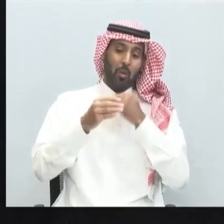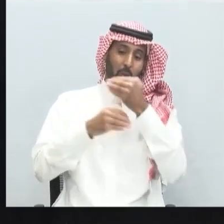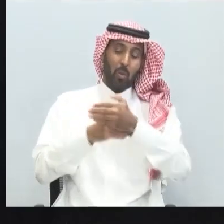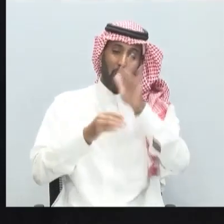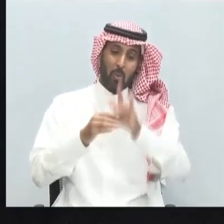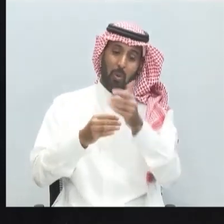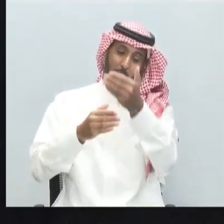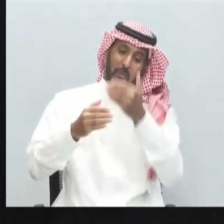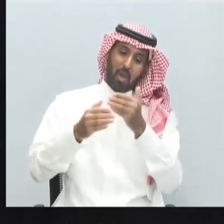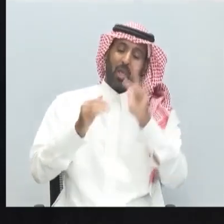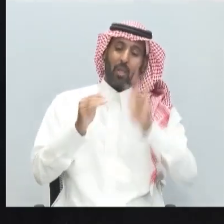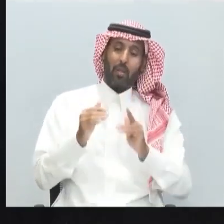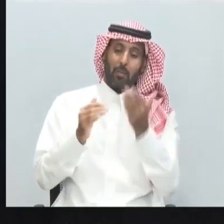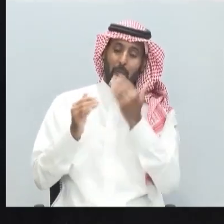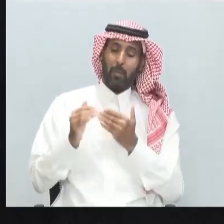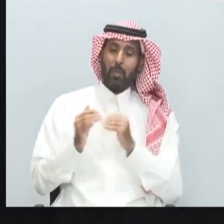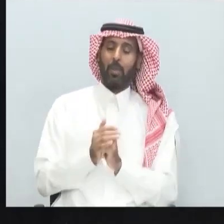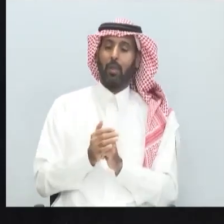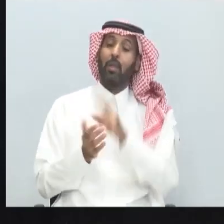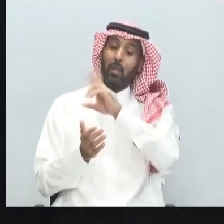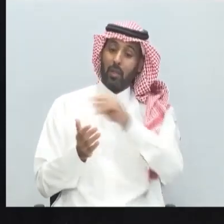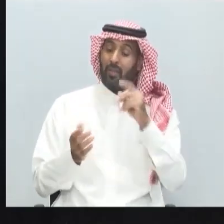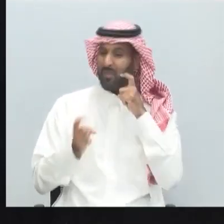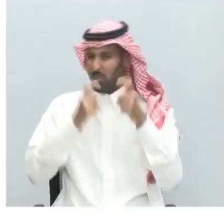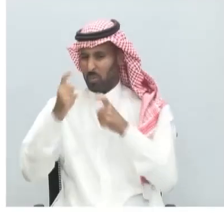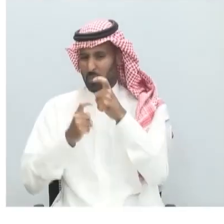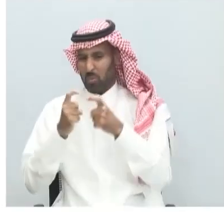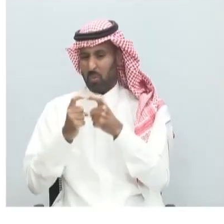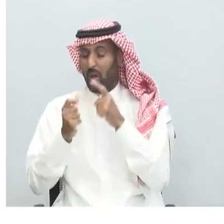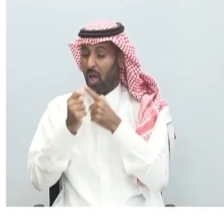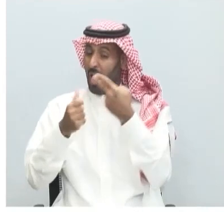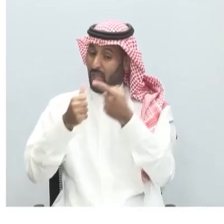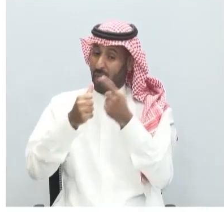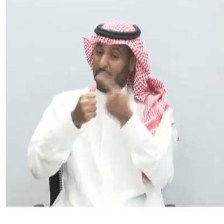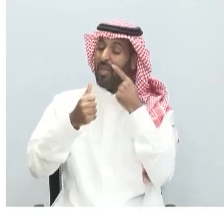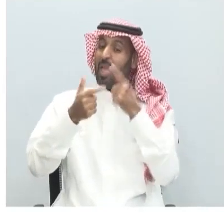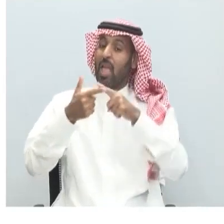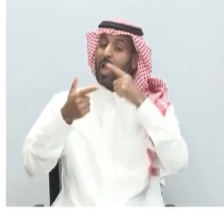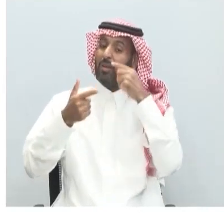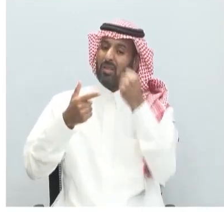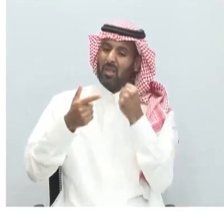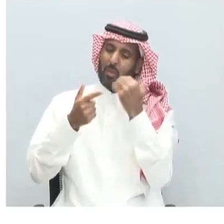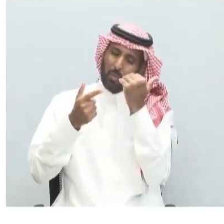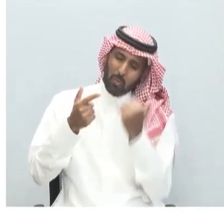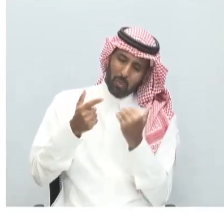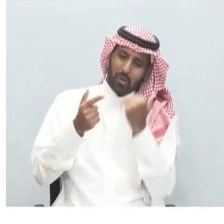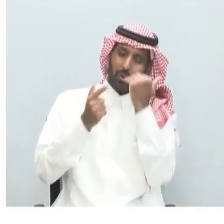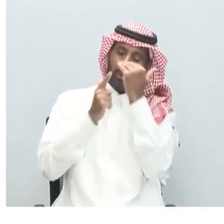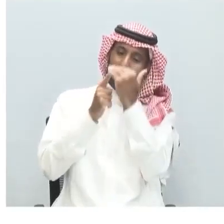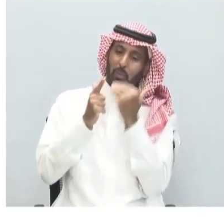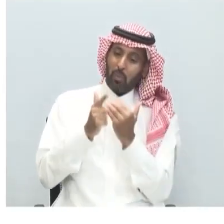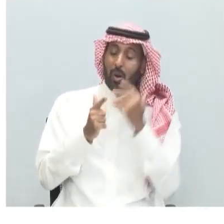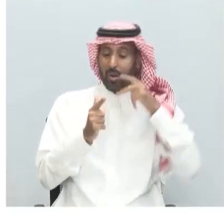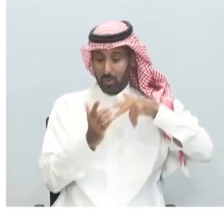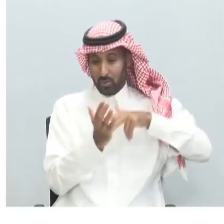التيليها ثم التي تليها اذا بنفس الطريقه الالكترونات تبدا في الانظمه ذات الطاقه المنخفضه عندما تصعد